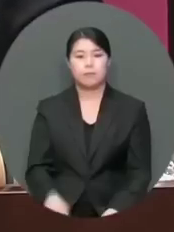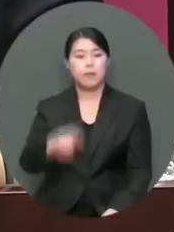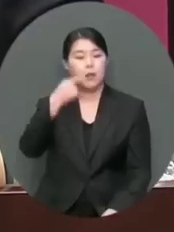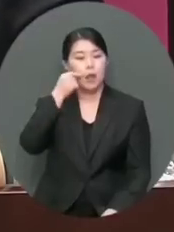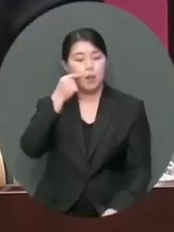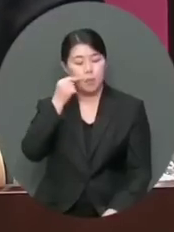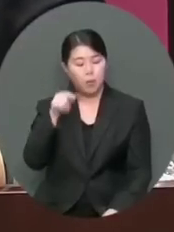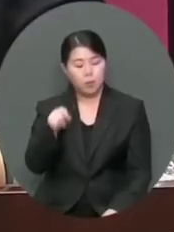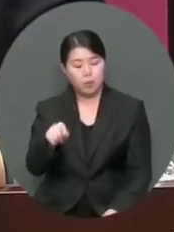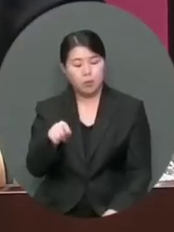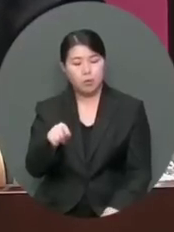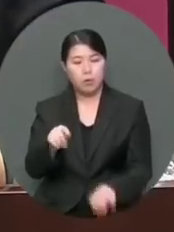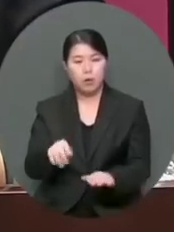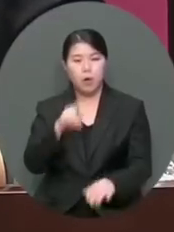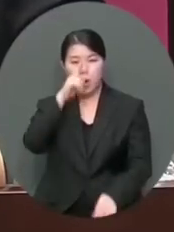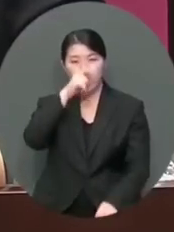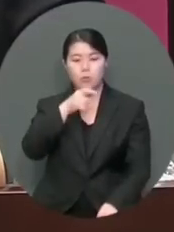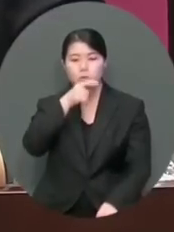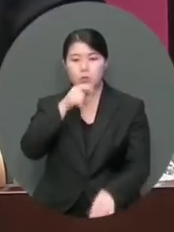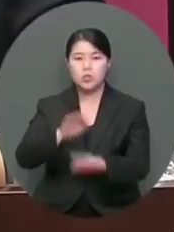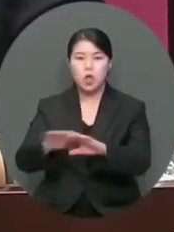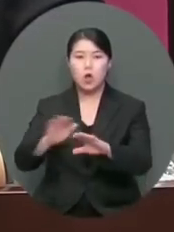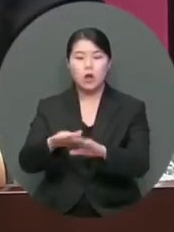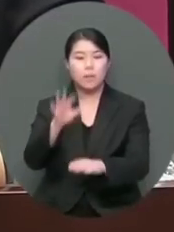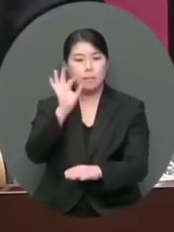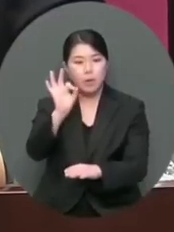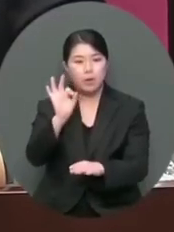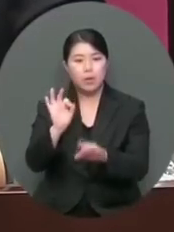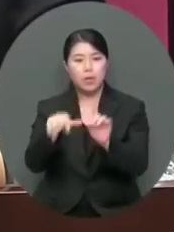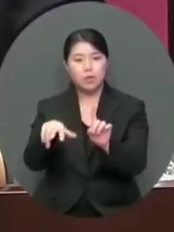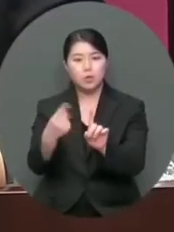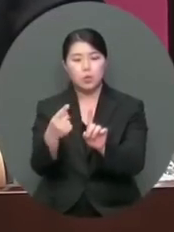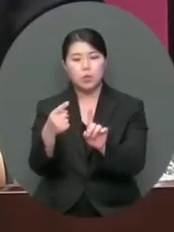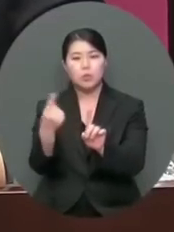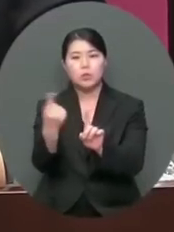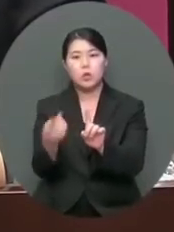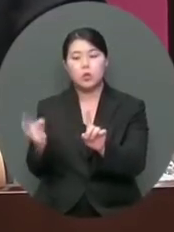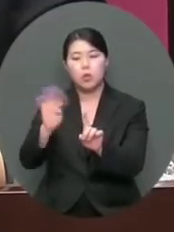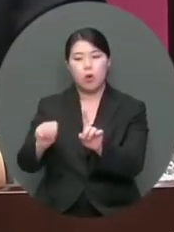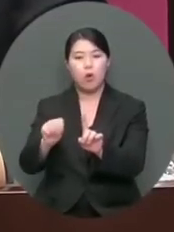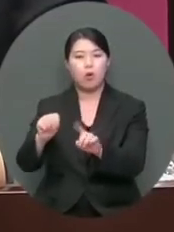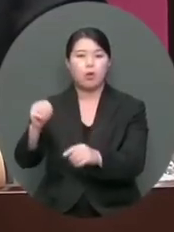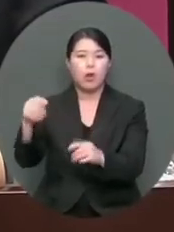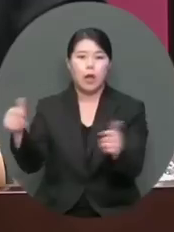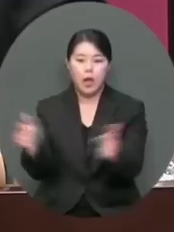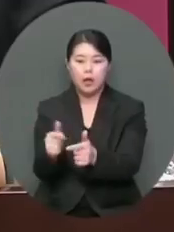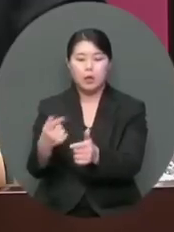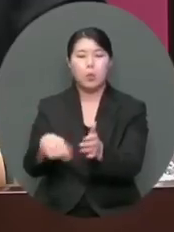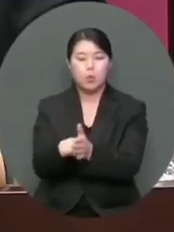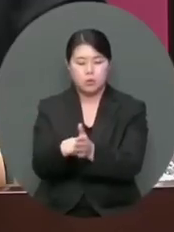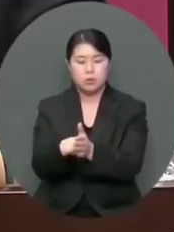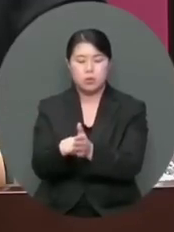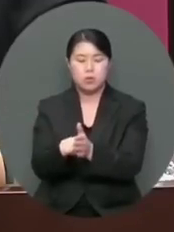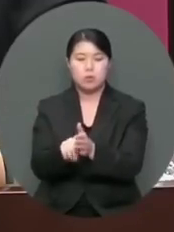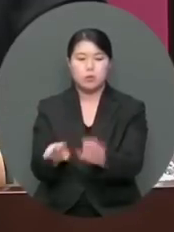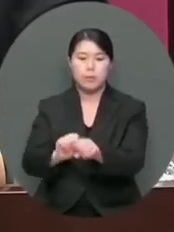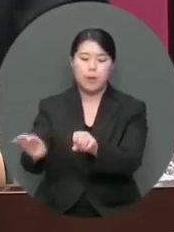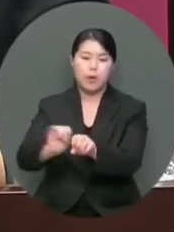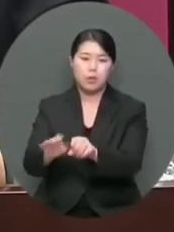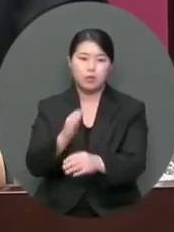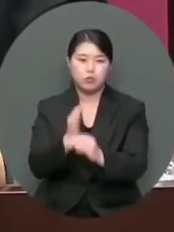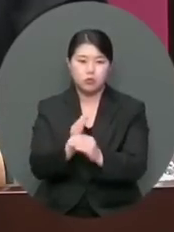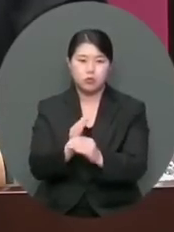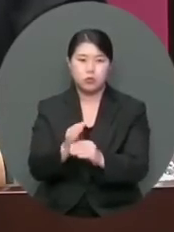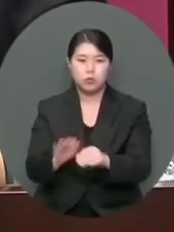일본은 오염수 처리 비용 1조 5천억에 낚이려고 바다에 방류하고 자국 어민 피해 대책으로 1,007억